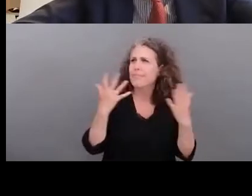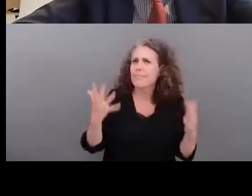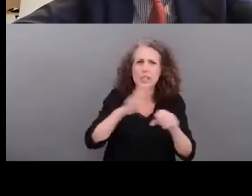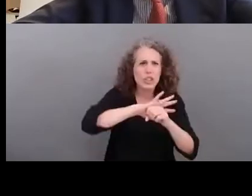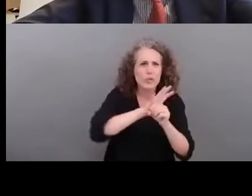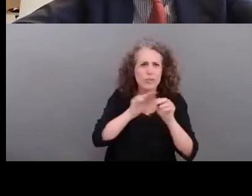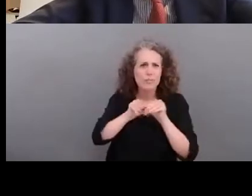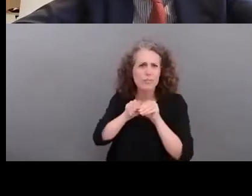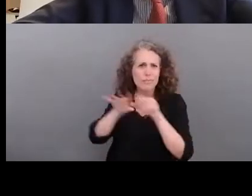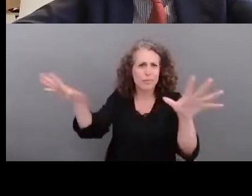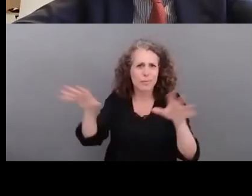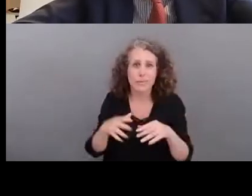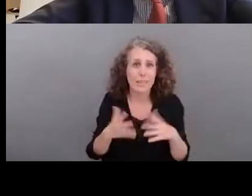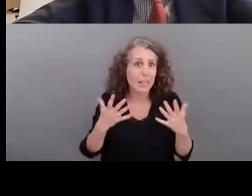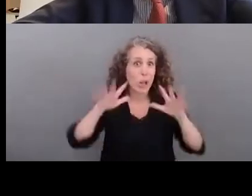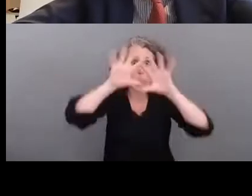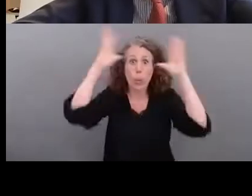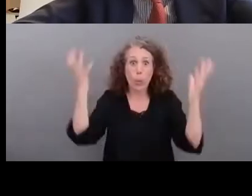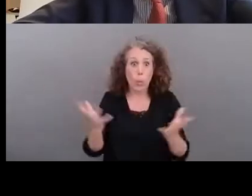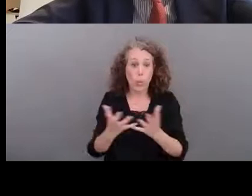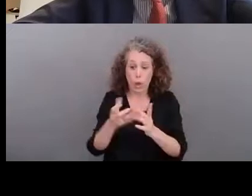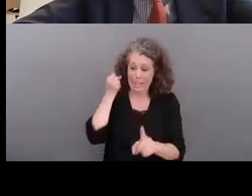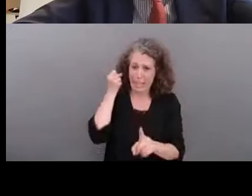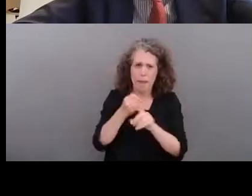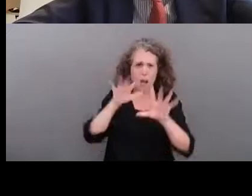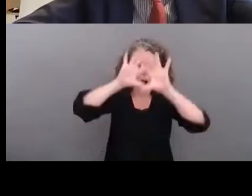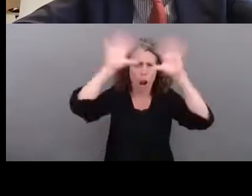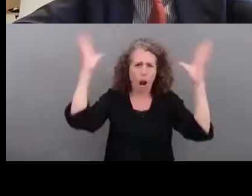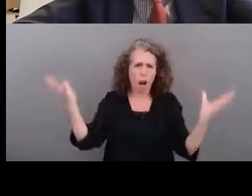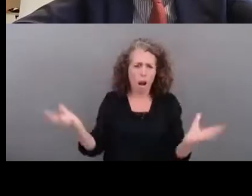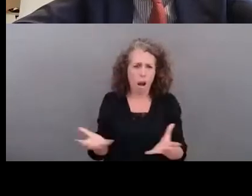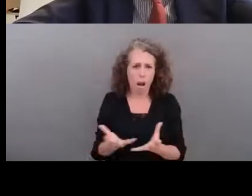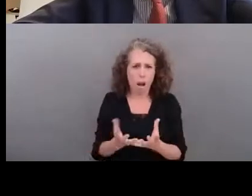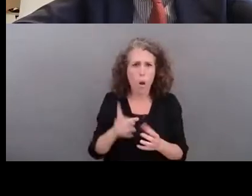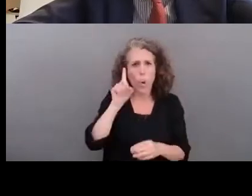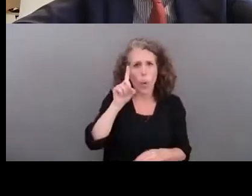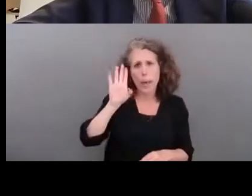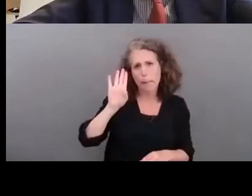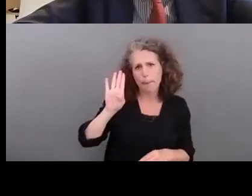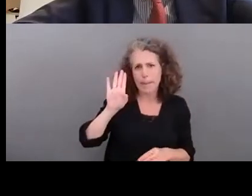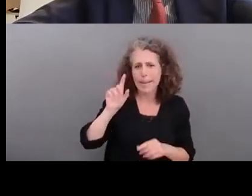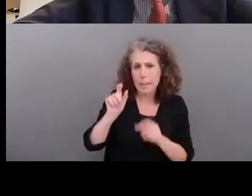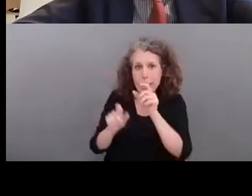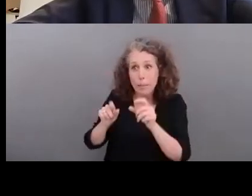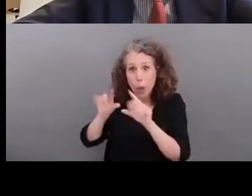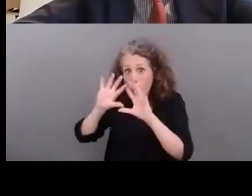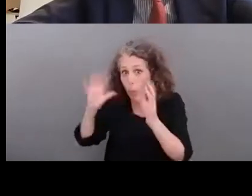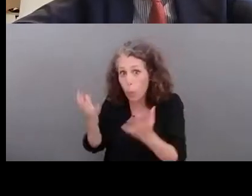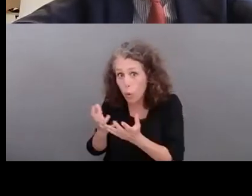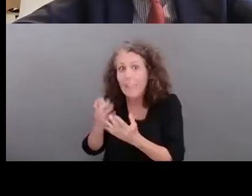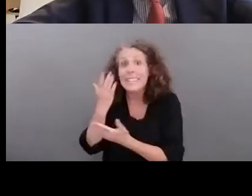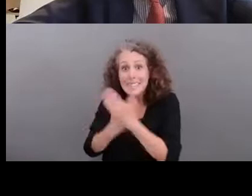sûr, toute personne à travers notre planète a été touchée par la pandémie, mais cela inclut 1 milliard de personnes à travers le